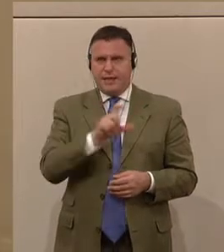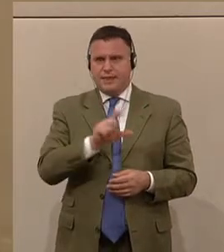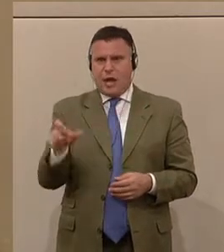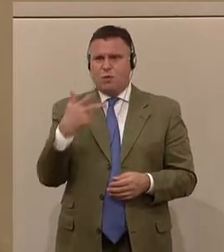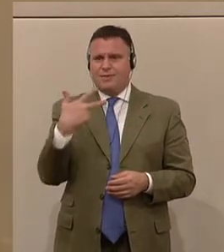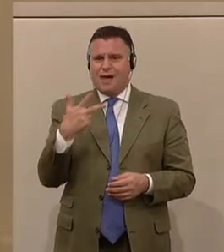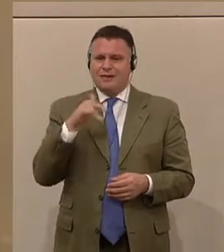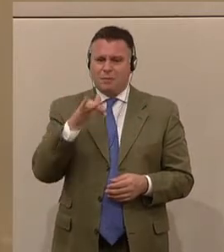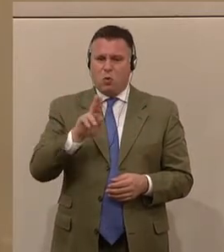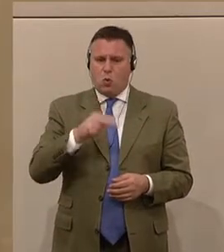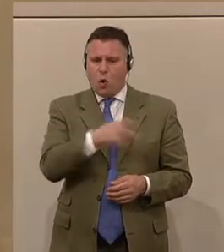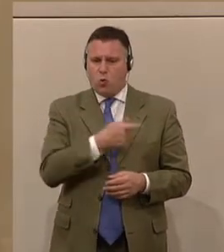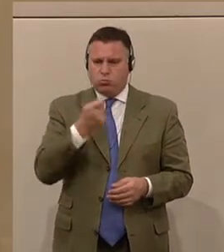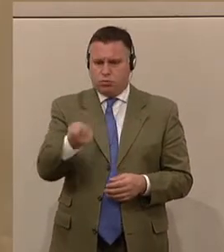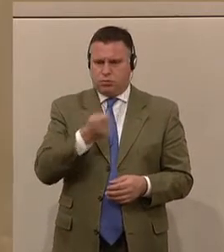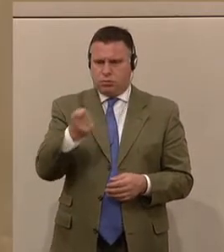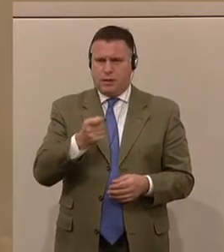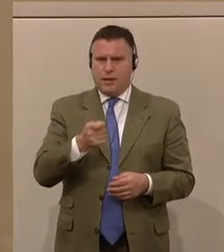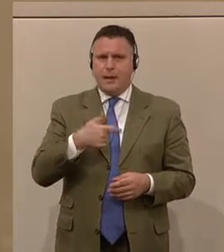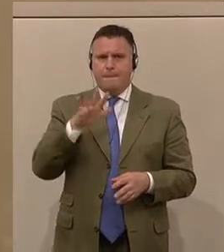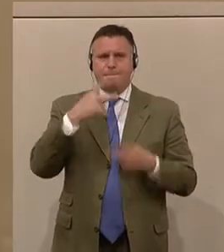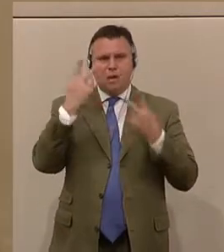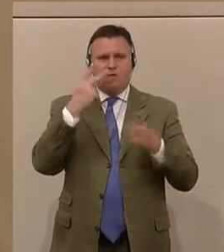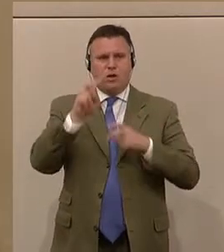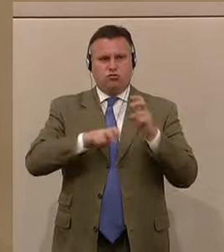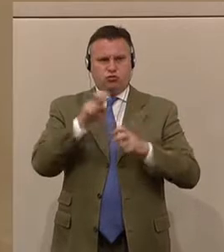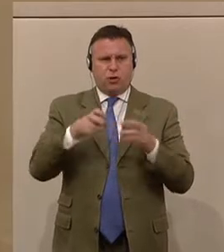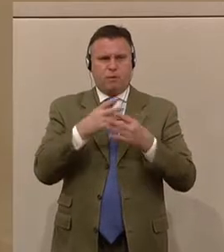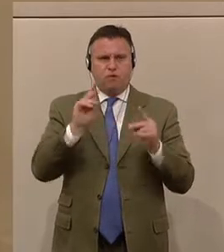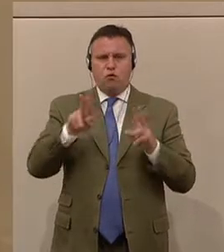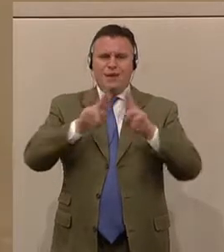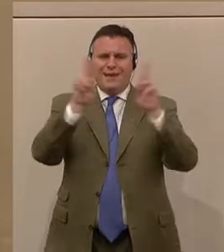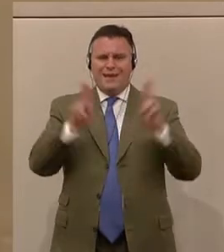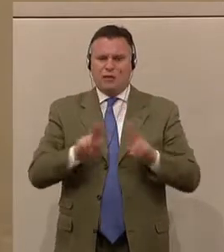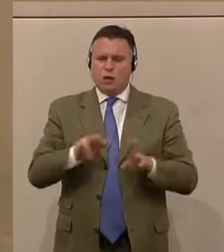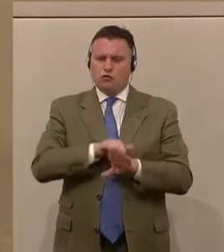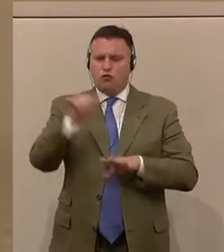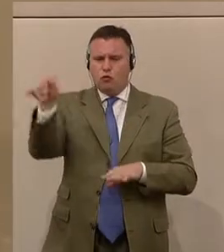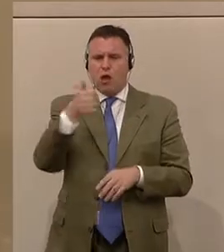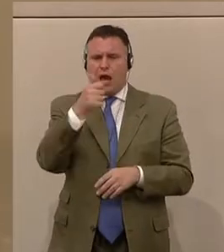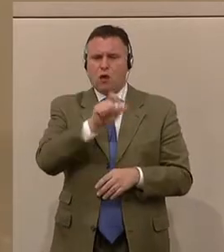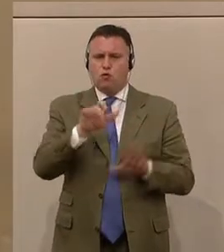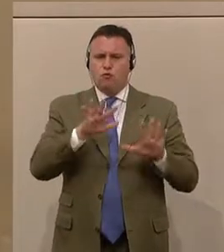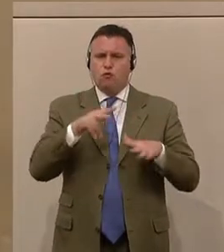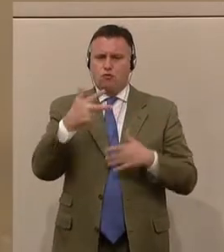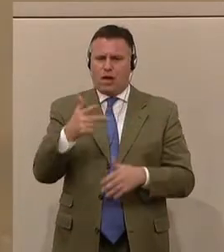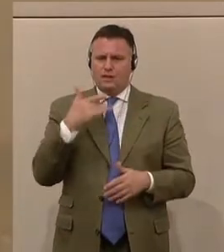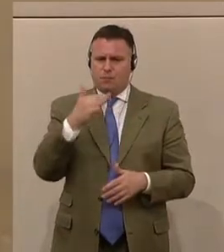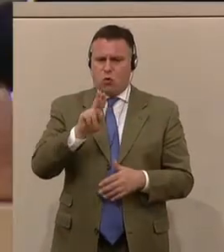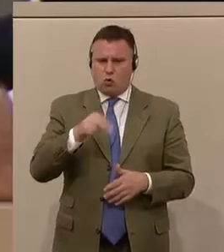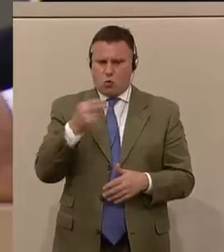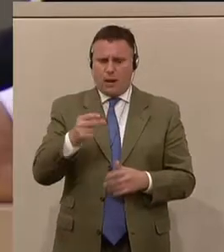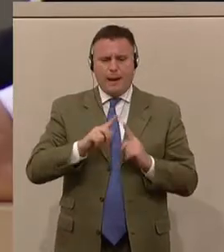330 Millionen Euro. Die Mehrwertsteuerbefreiung für internationale Flüge, 185 Millionen Euro.